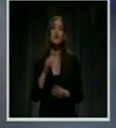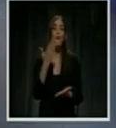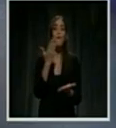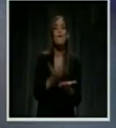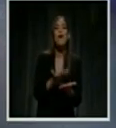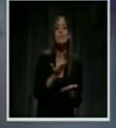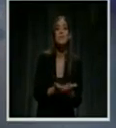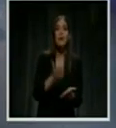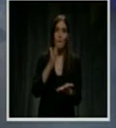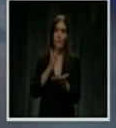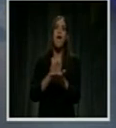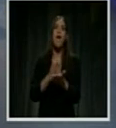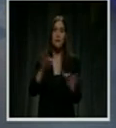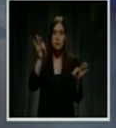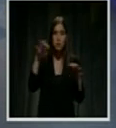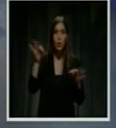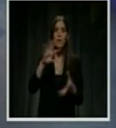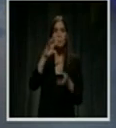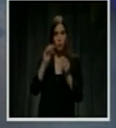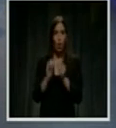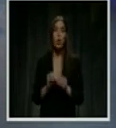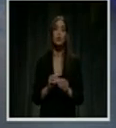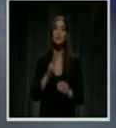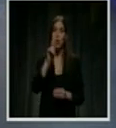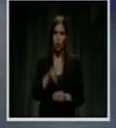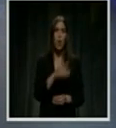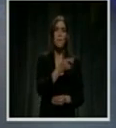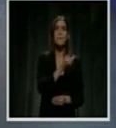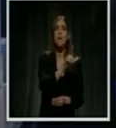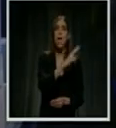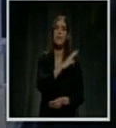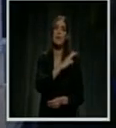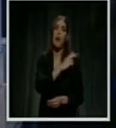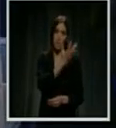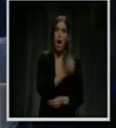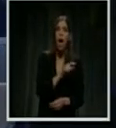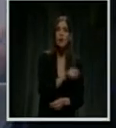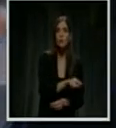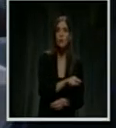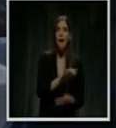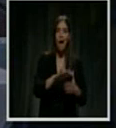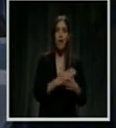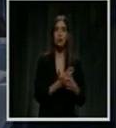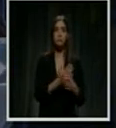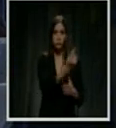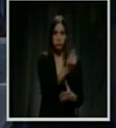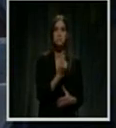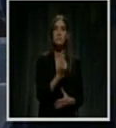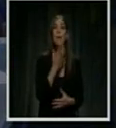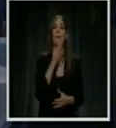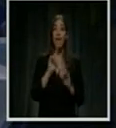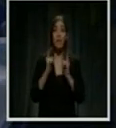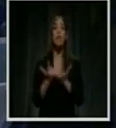Dawn huma d-dokumenti kollha, Prim Ministru ovvjament għandu kopja tagħhom, għax hu kien preżenti f'dawk il-laqgħat kollha. Ħa ngħidilkom x'qalu x'għamel il-Prim